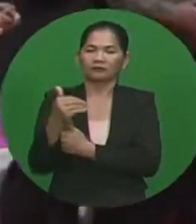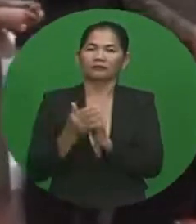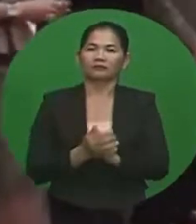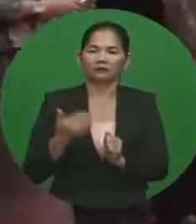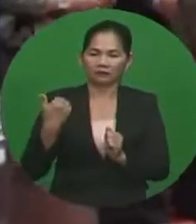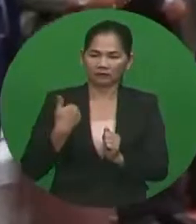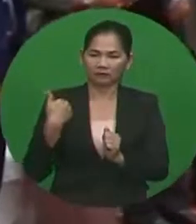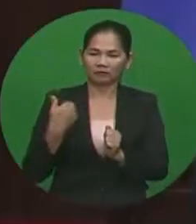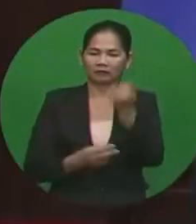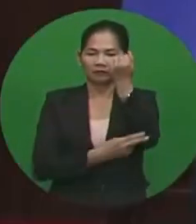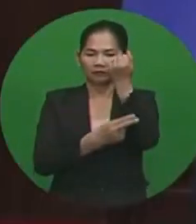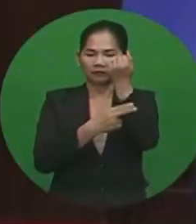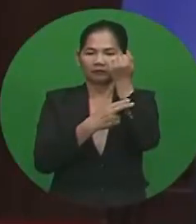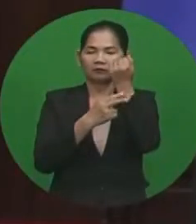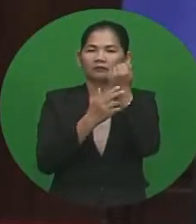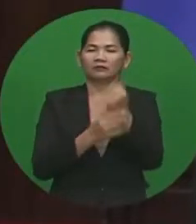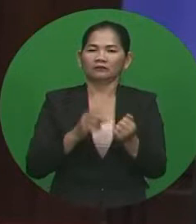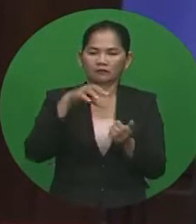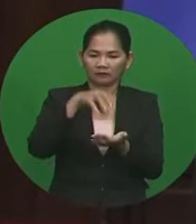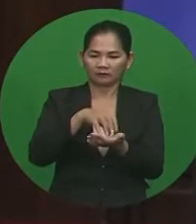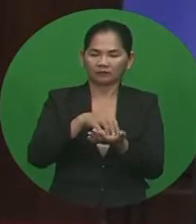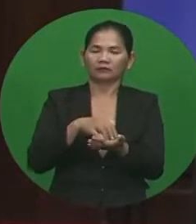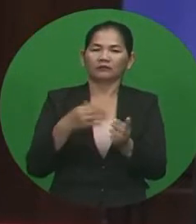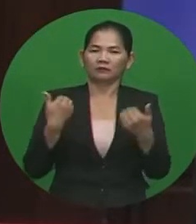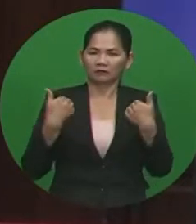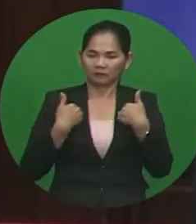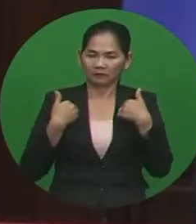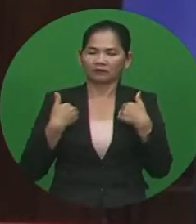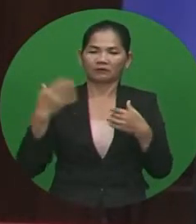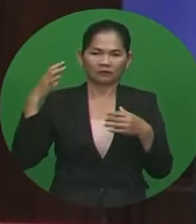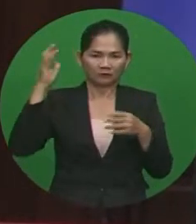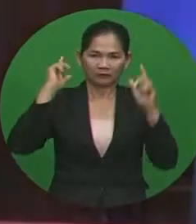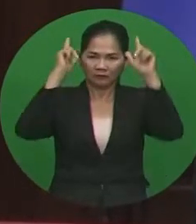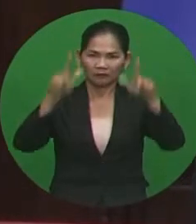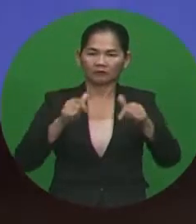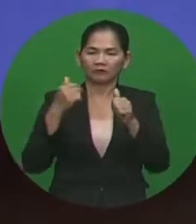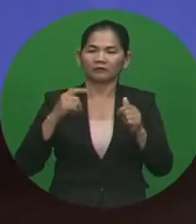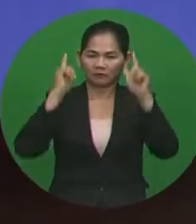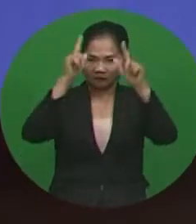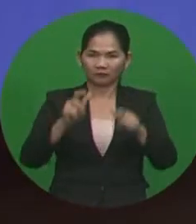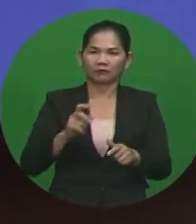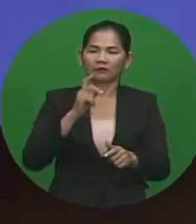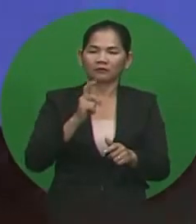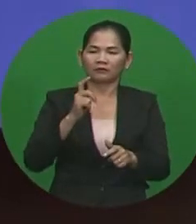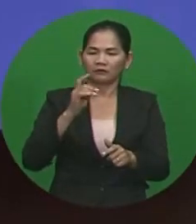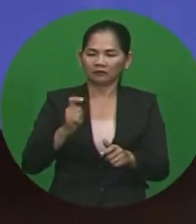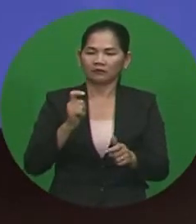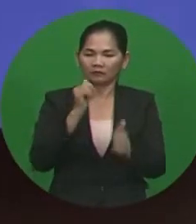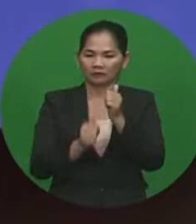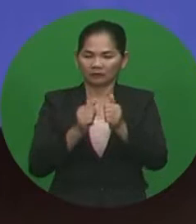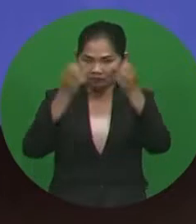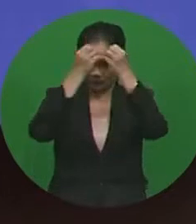2019នៅសណ្ឋាគារ Sofitel ភ្នំពេញភូកីត្រាក្រោមវត្តមានអញ្ជើញចូលរួមពីឯកឧត្តមខៀវកញ្ញរិទ្ធរដ្ឋមន្ត្រី